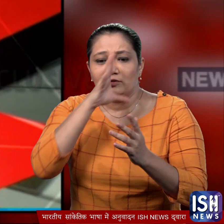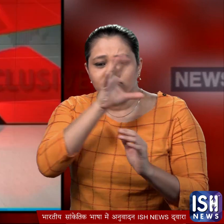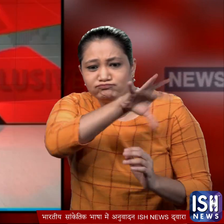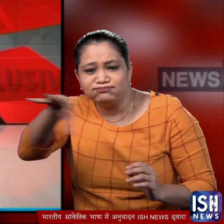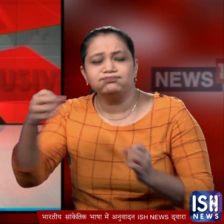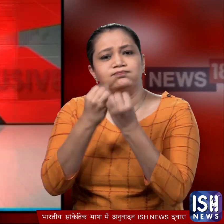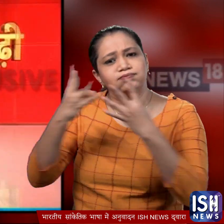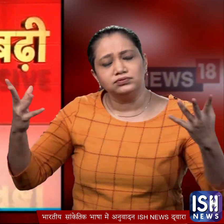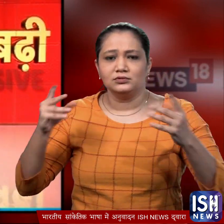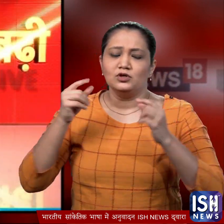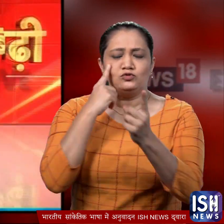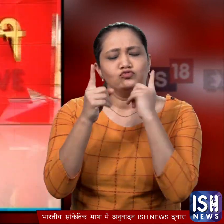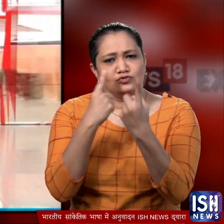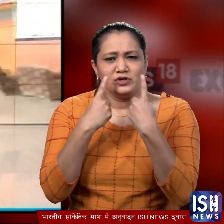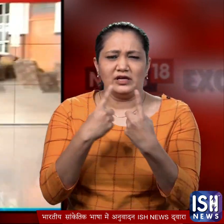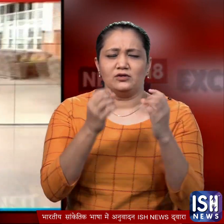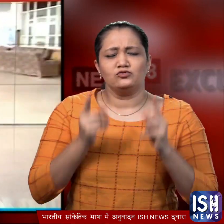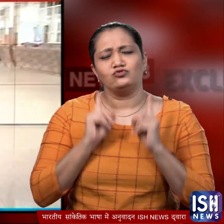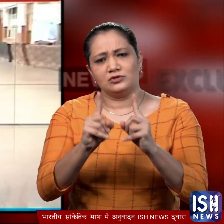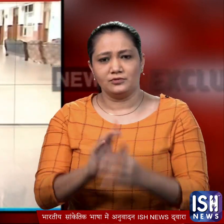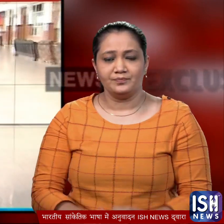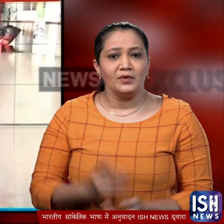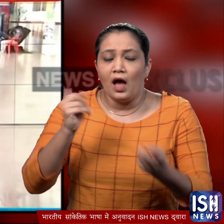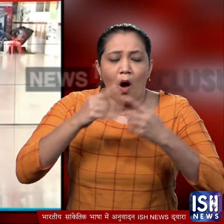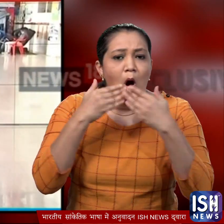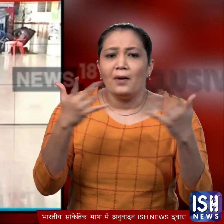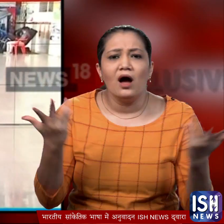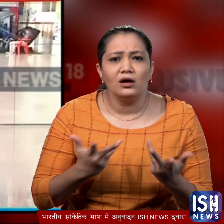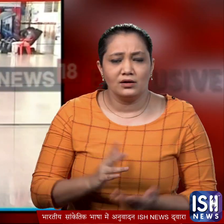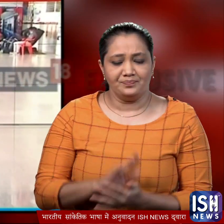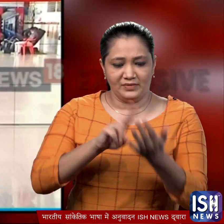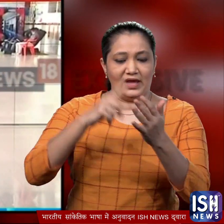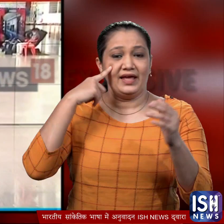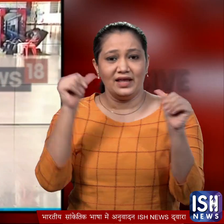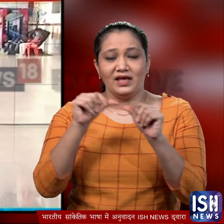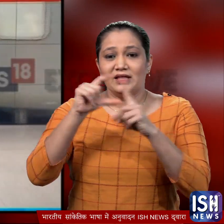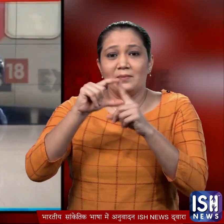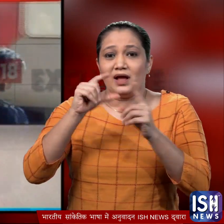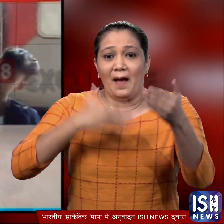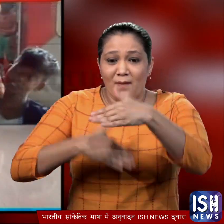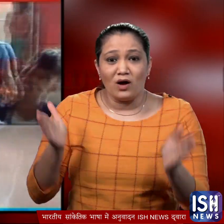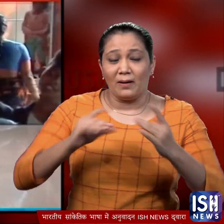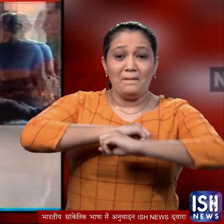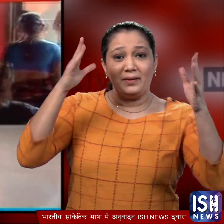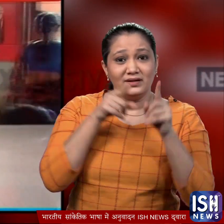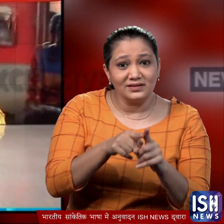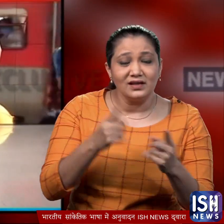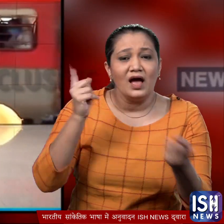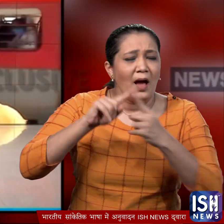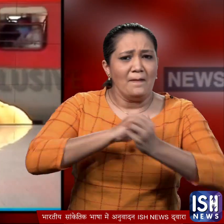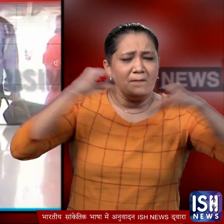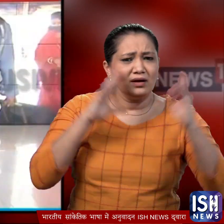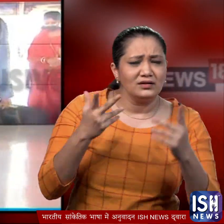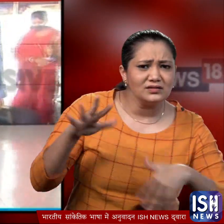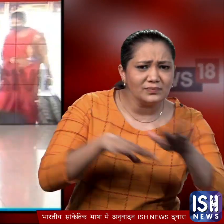रेलवे स्टेशनों पर चौकसी बढ़ा दी गई। इस साजिश का पर्दाफाश तब हुआ जब एनआईए को दरभंगा ब्लास्ट मामले की जांच के दौरान